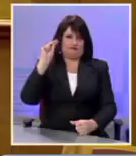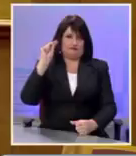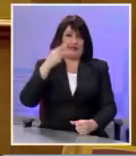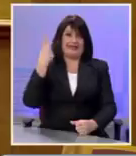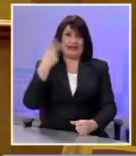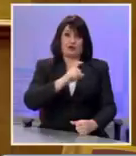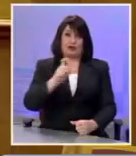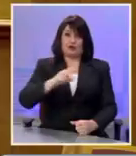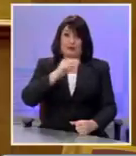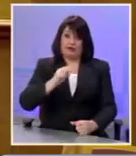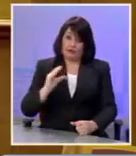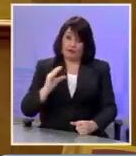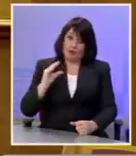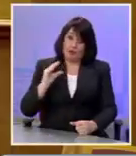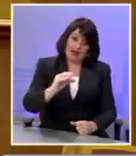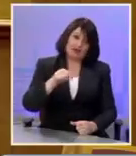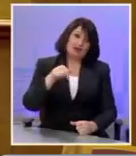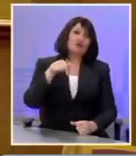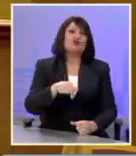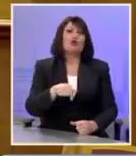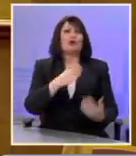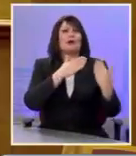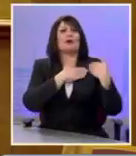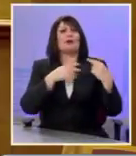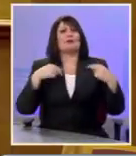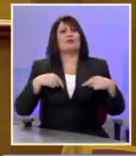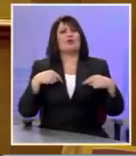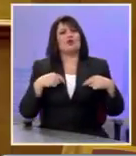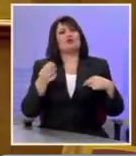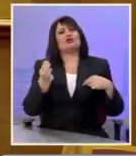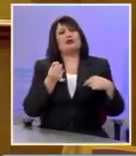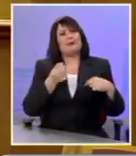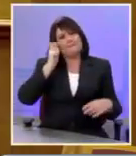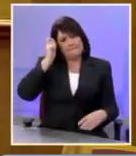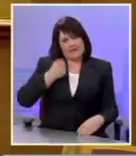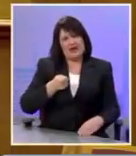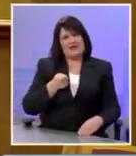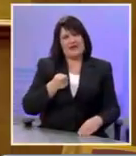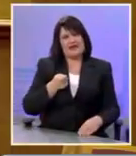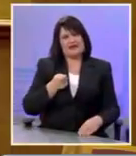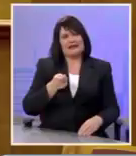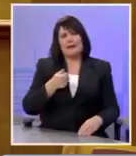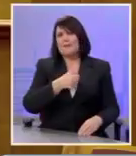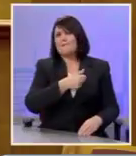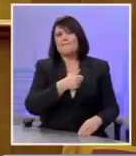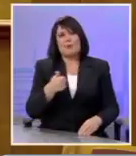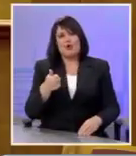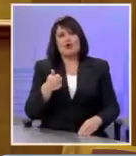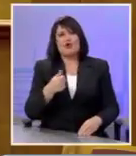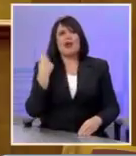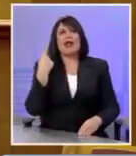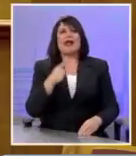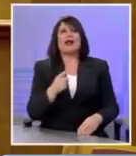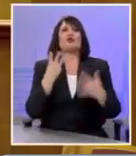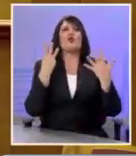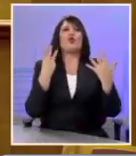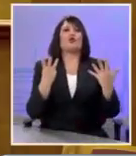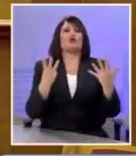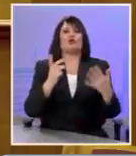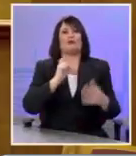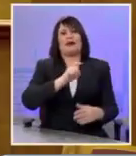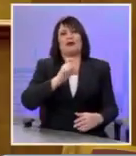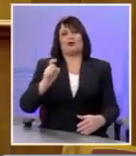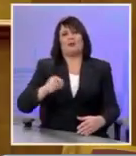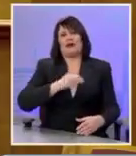εκατομμύρια ευρώ. Τώρα βέβαια ο αρμόδιος υπουργός ομολογεί ότι θα διατεθούν μόλις 108